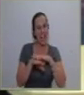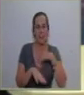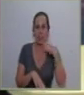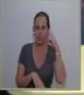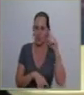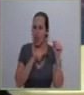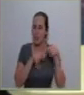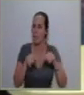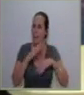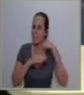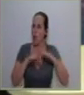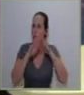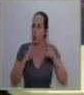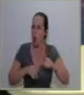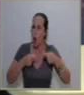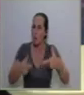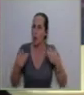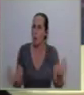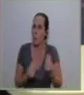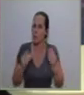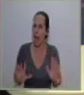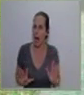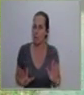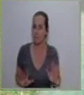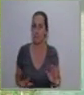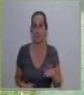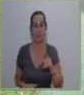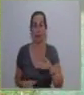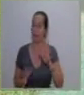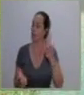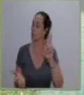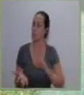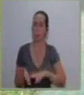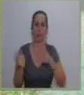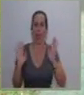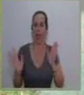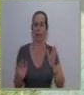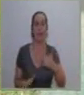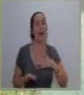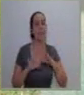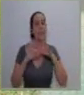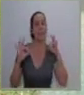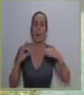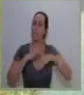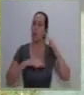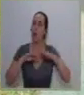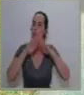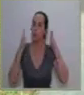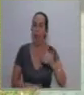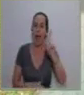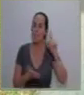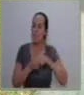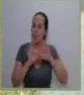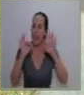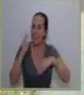חשבתי שאת באת פה לבנות סוכה, לא למכור לנו מוצרים. לא, אתה כל כך צדק, נאוריי. אני אתחיל פה בבניית הסוכה, אבל כדי